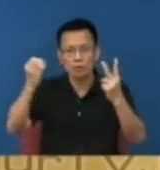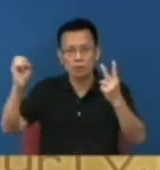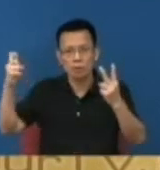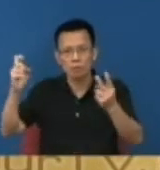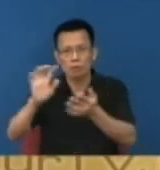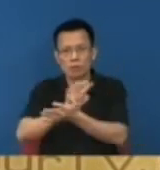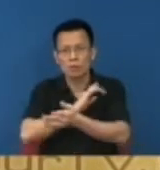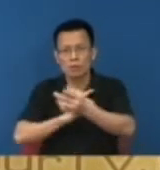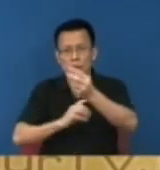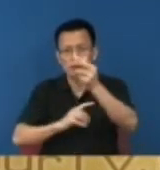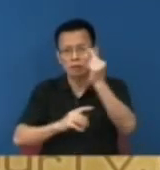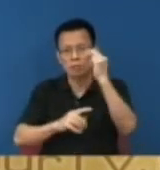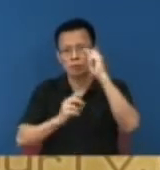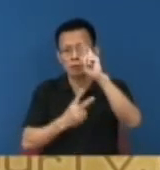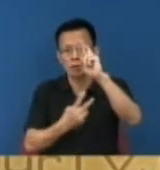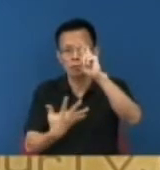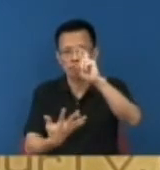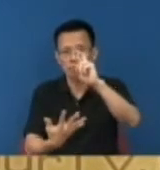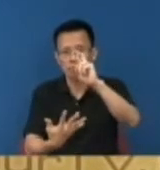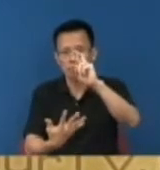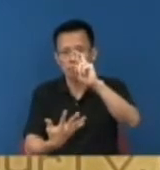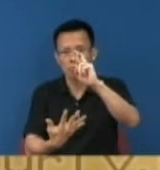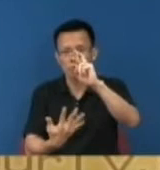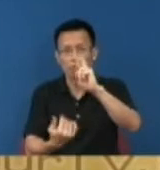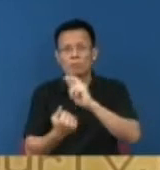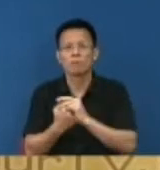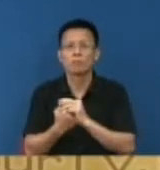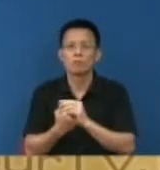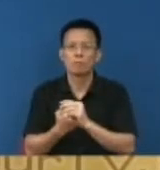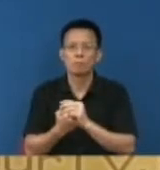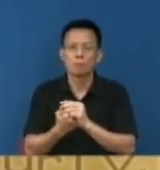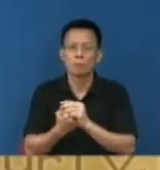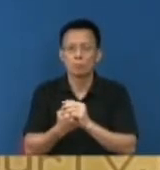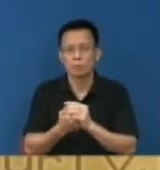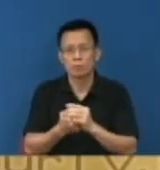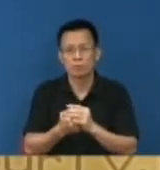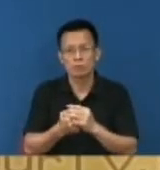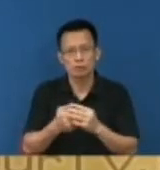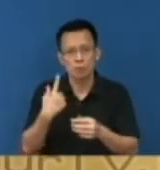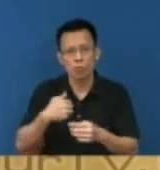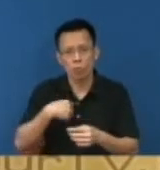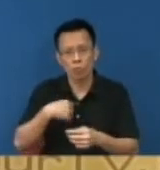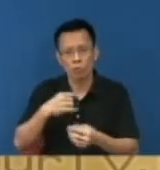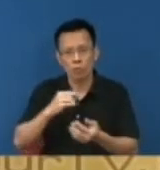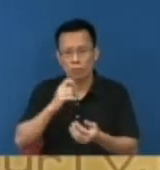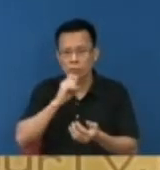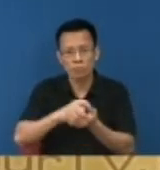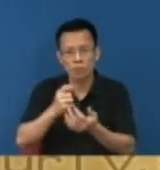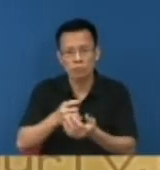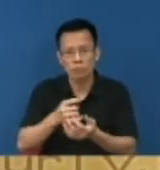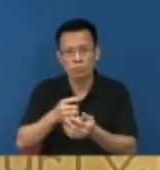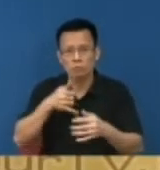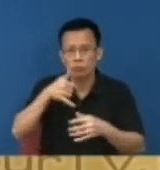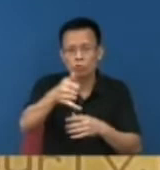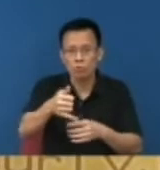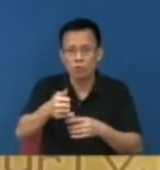年嘅10月25日。喂， 當日我都有份衝入去中